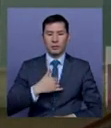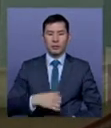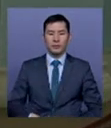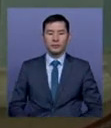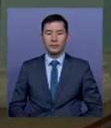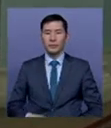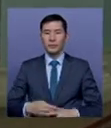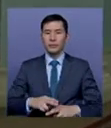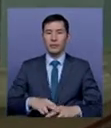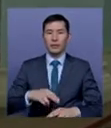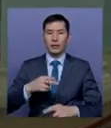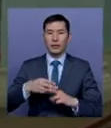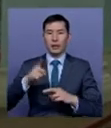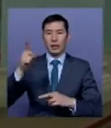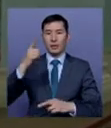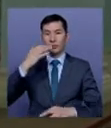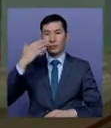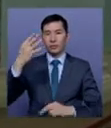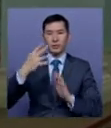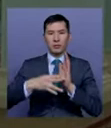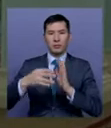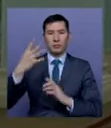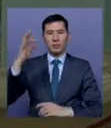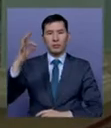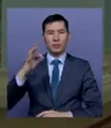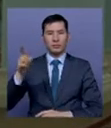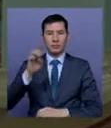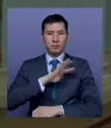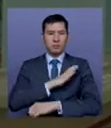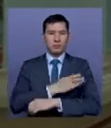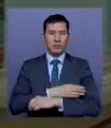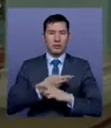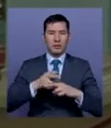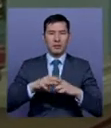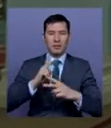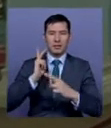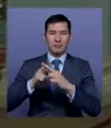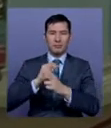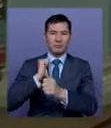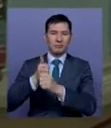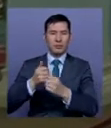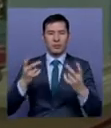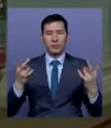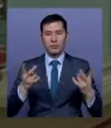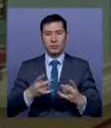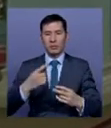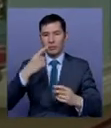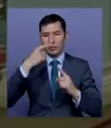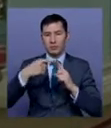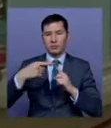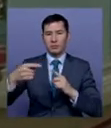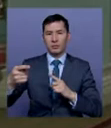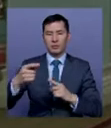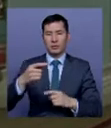өңделеді. Біз осы көрсеткішке жетіп, мұнай мен газды қайта өңдеу саласындағы ғылыми зерттеулерді дамытуымызға жет. Осы орайда алдағы уақытта 3